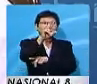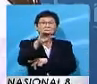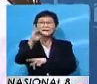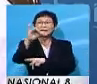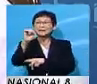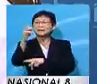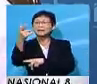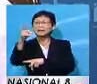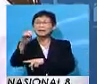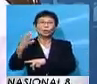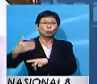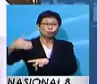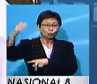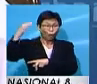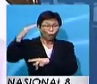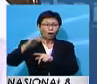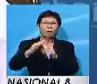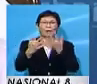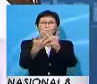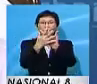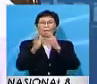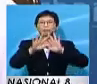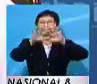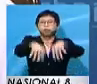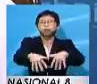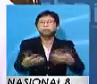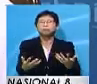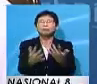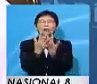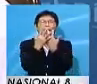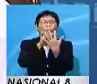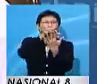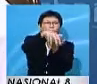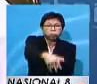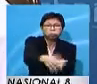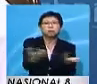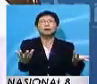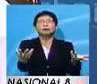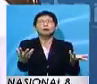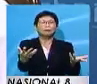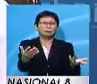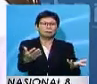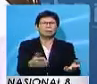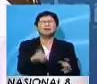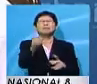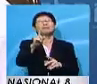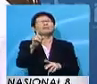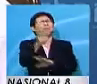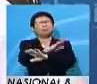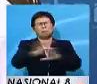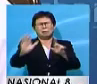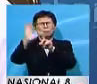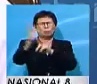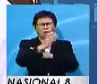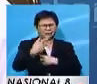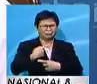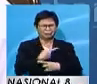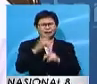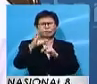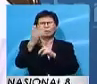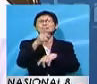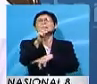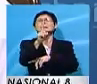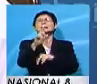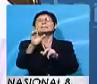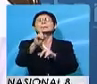di dulu UM, rempuh pagar. Rempuh pagar hero lagi. Mana budaya kita? Mana